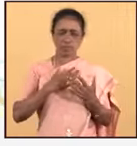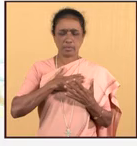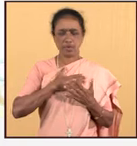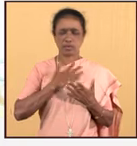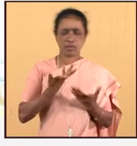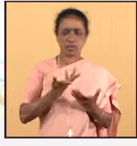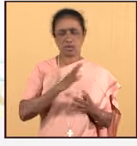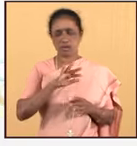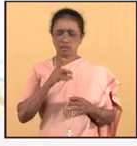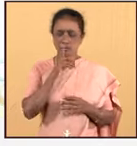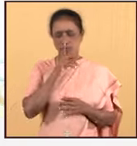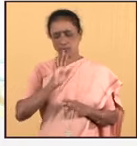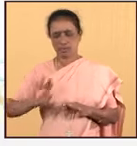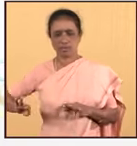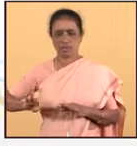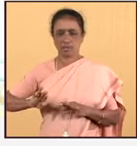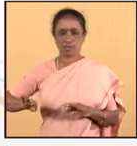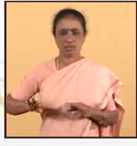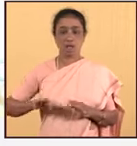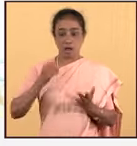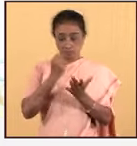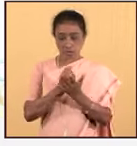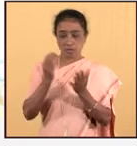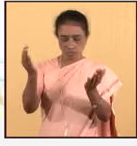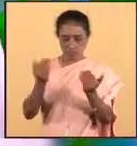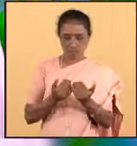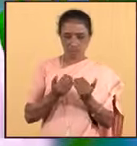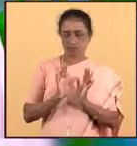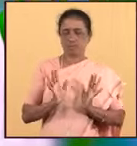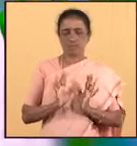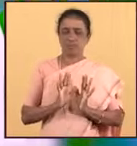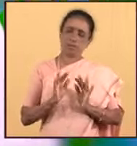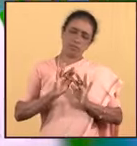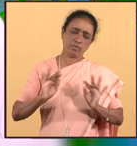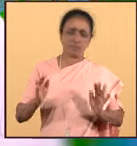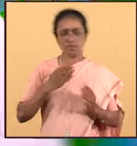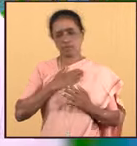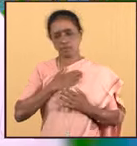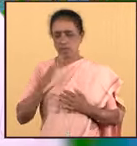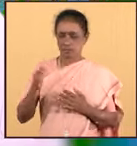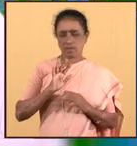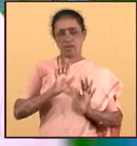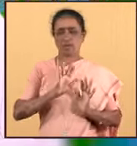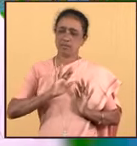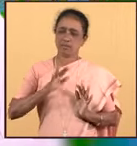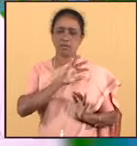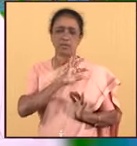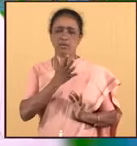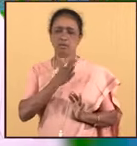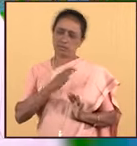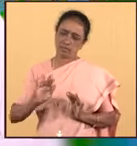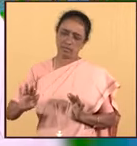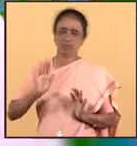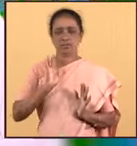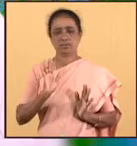இருக்கும் உரிமை. அப்போ பார்த்தீங்கன்னா, பொதுவாக பார்த்தீங்க அப்படின்னா, கிறிஸ்தவ மதத்தில் சில கோட்பாடுகள் இருக்கும், இஸ்லாம் மத கல்வி நிறுவனங்களில்